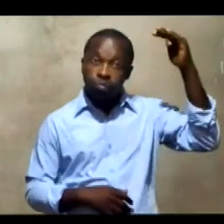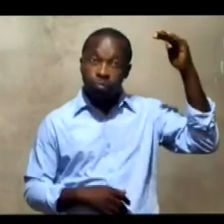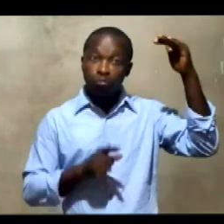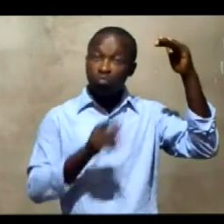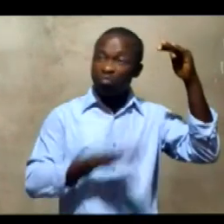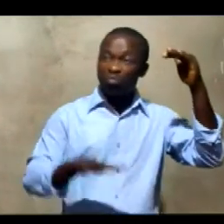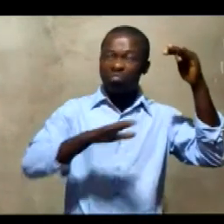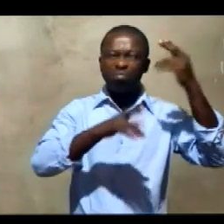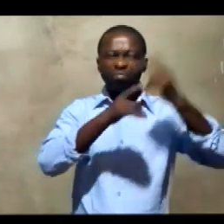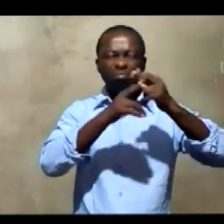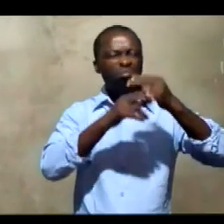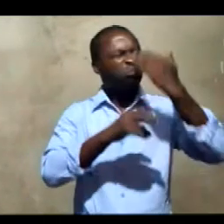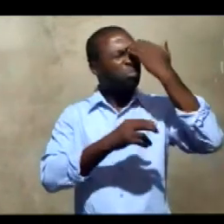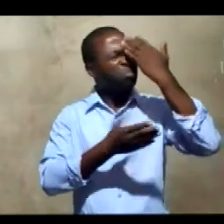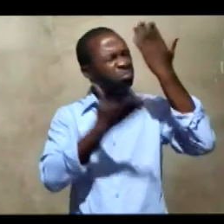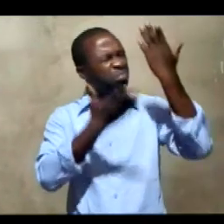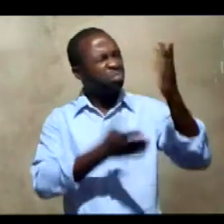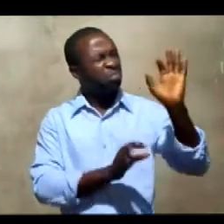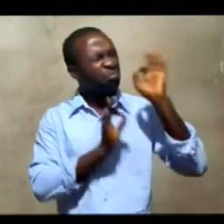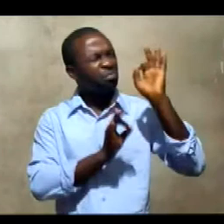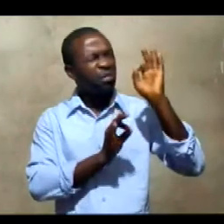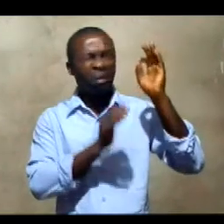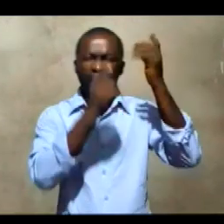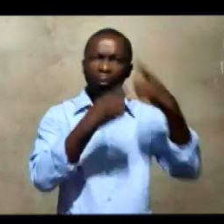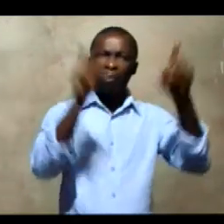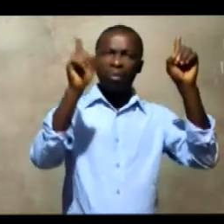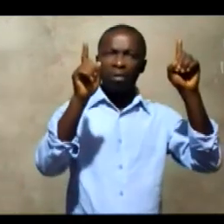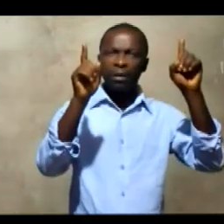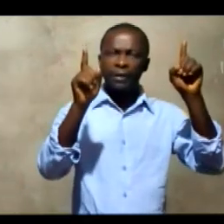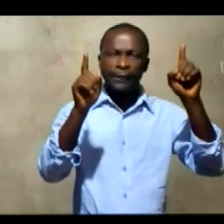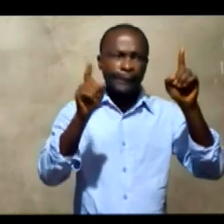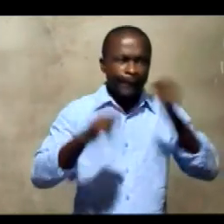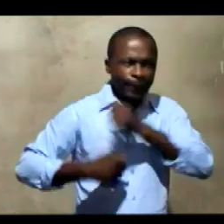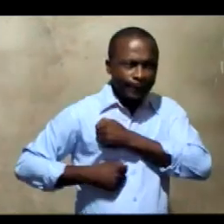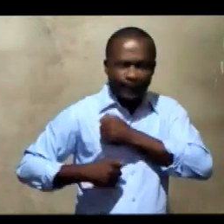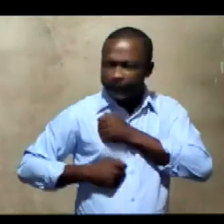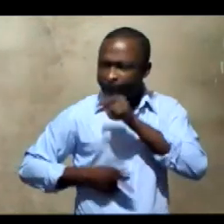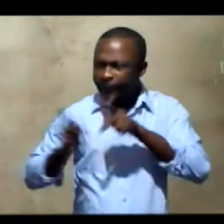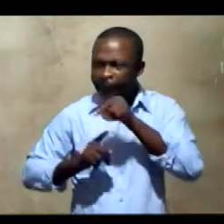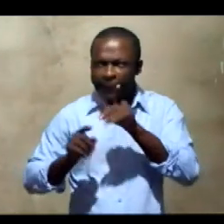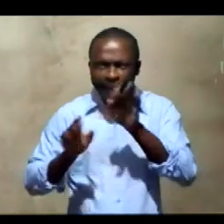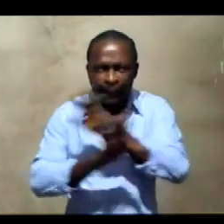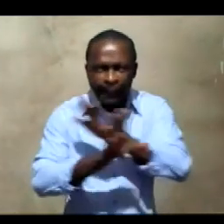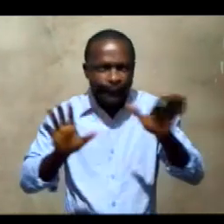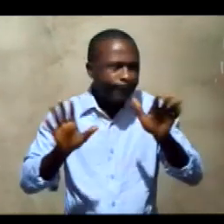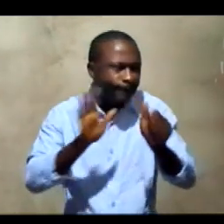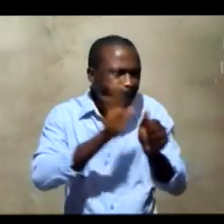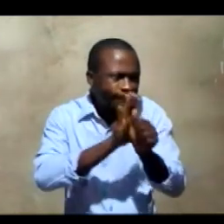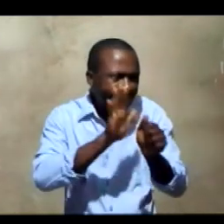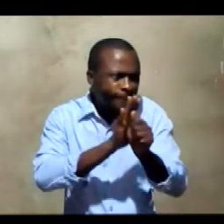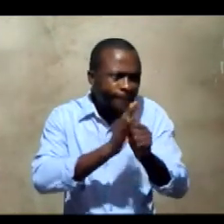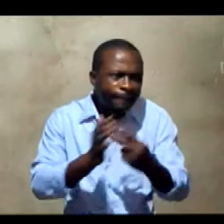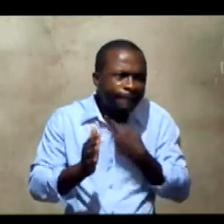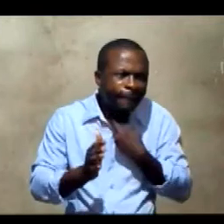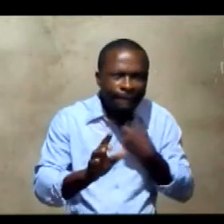de Mbouda est un homme politique, conseiller municipal, interpellé en flagrant délit de pratique homosexuelle sur un jeune de 15